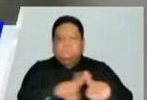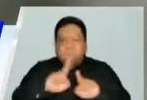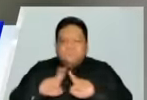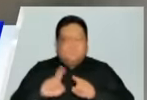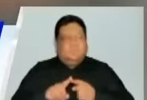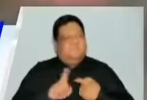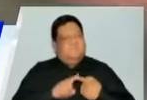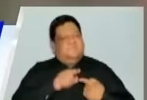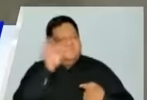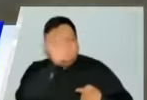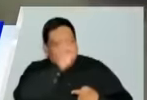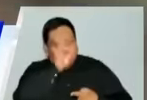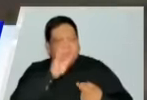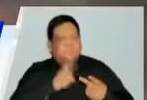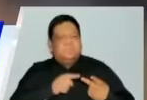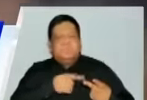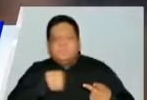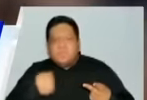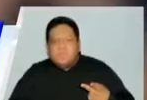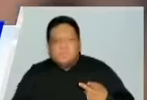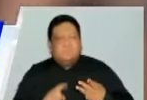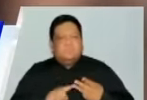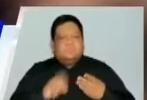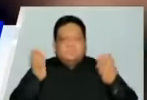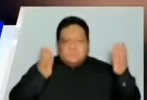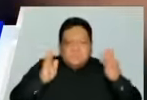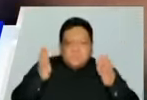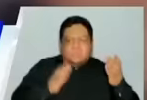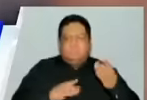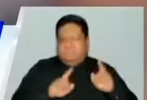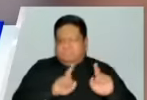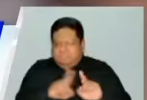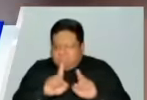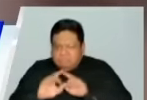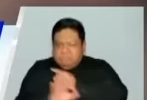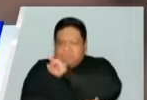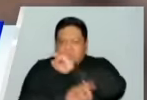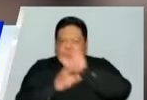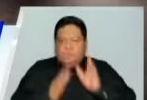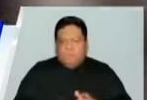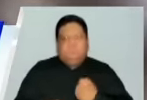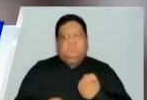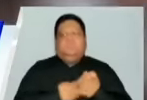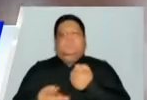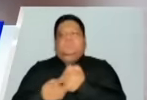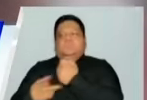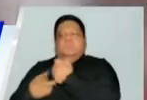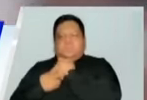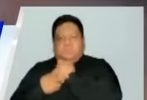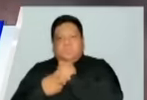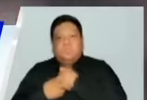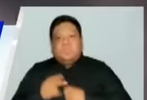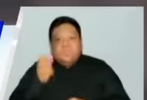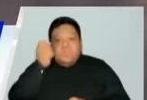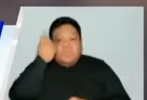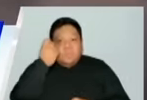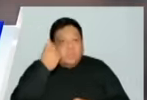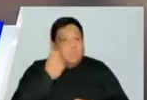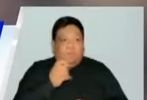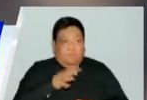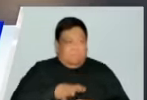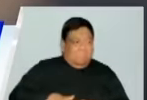na-rescue. Inaasahan ng mga otoridad na madaragdagan pa ito dahil ilang bahagi pa lamang ng compound na kanilang